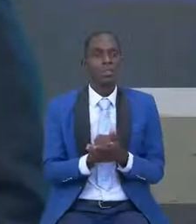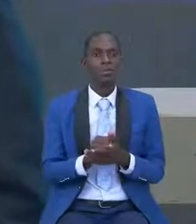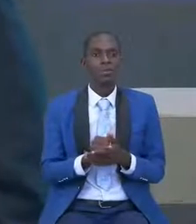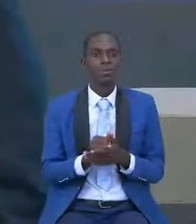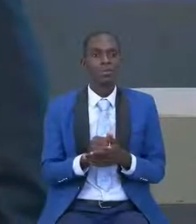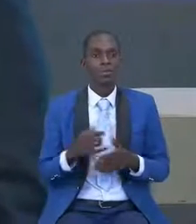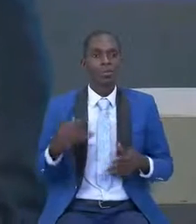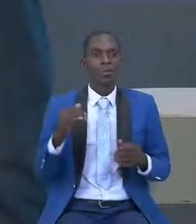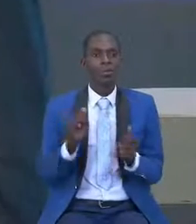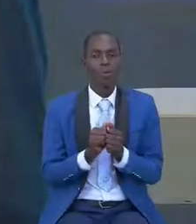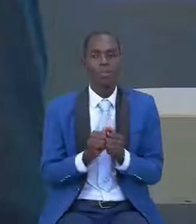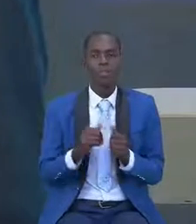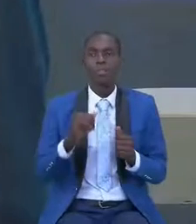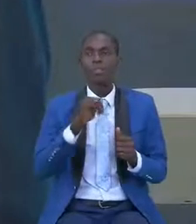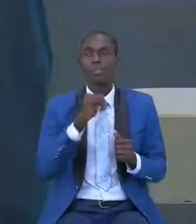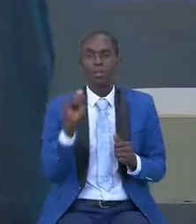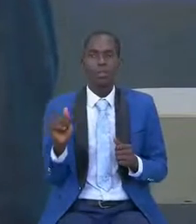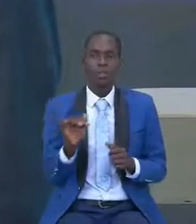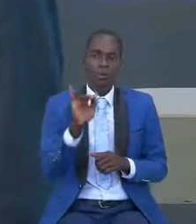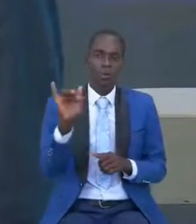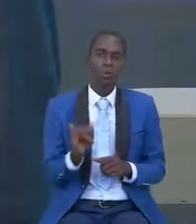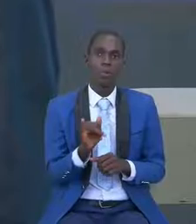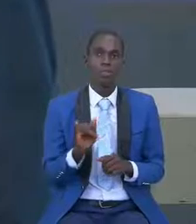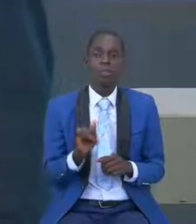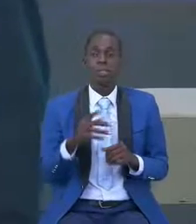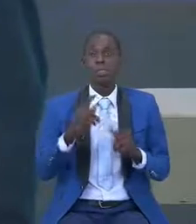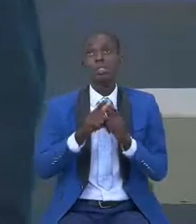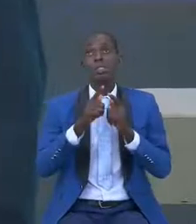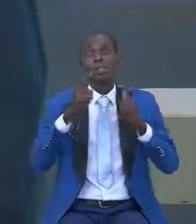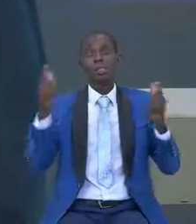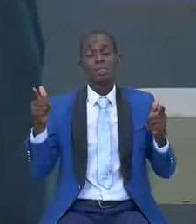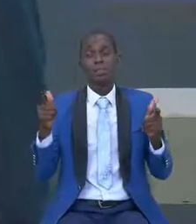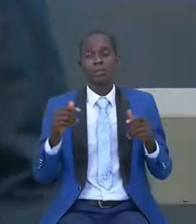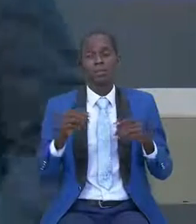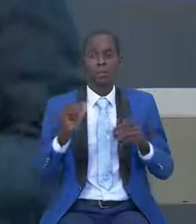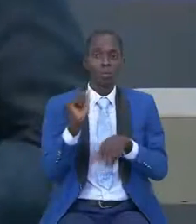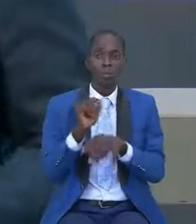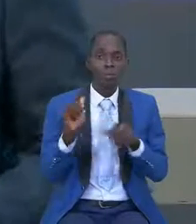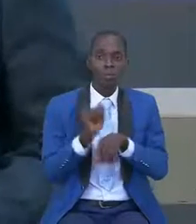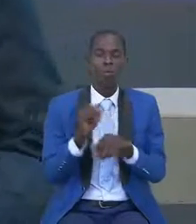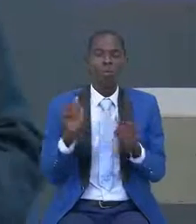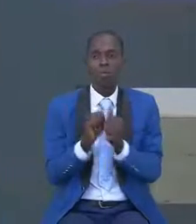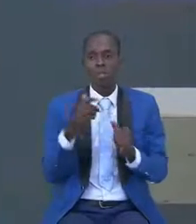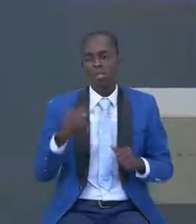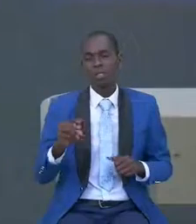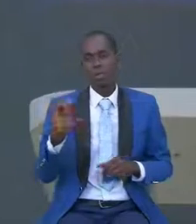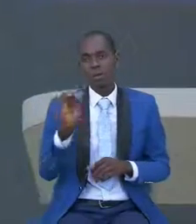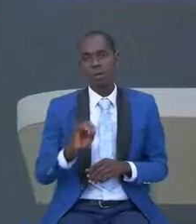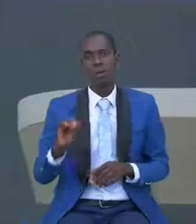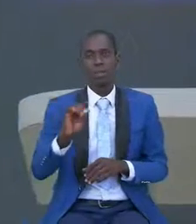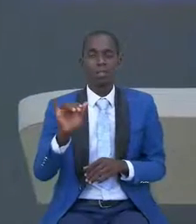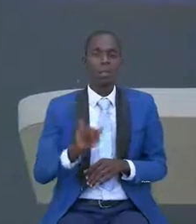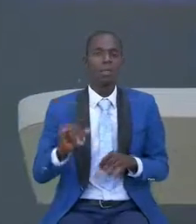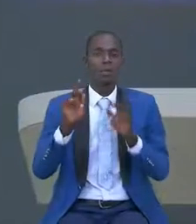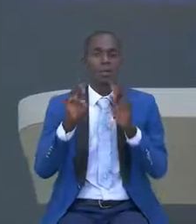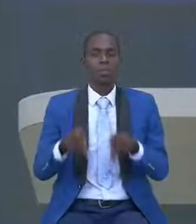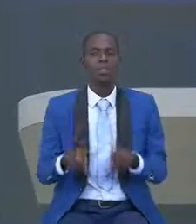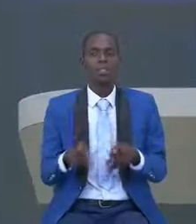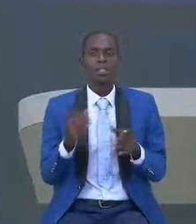Dieu peut accomplir les choses singulières, les choses ordinaires avec une extraordinaire, avec une personne